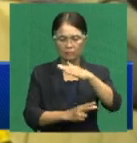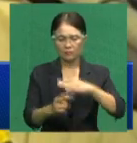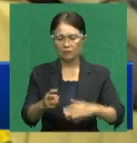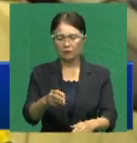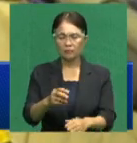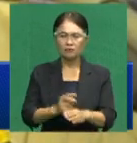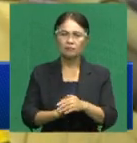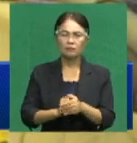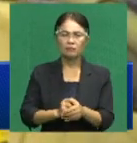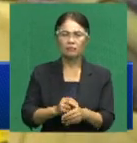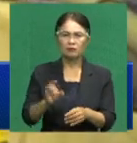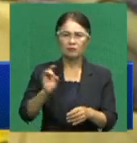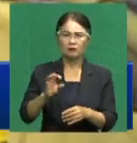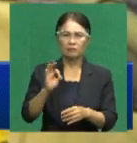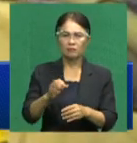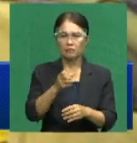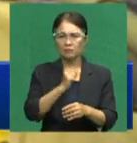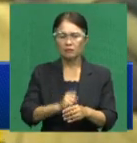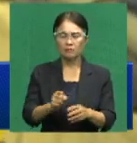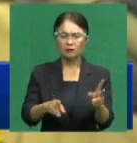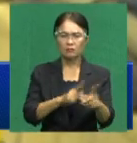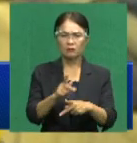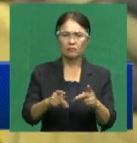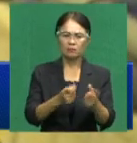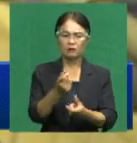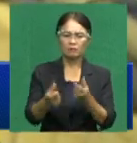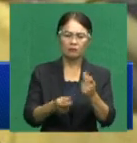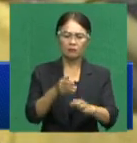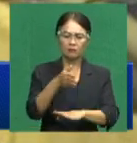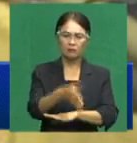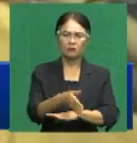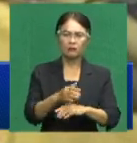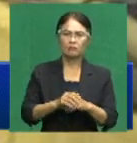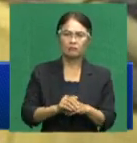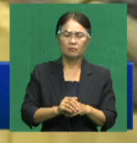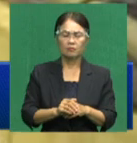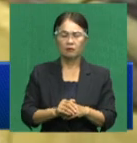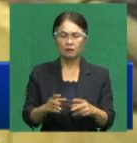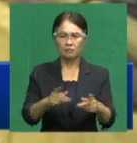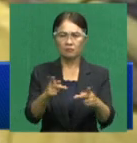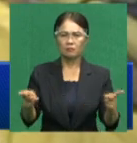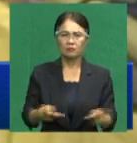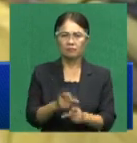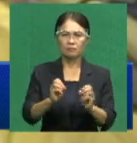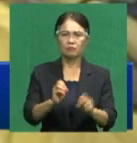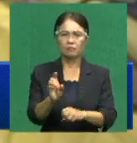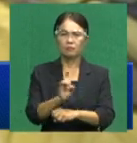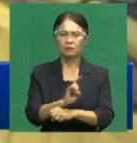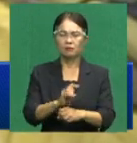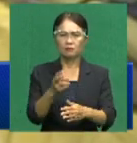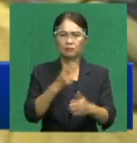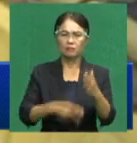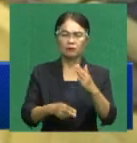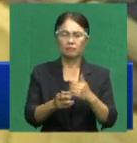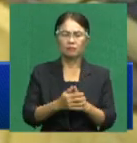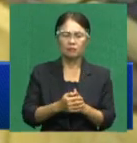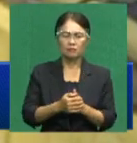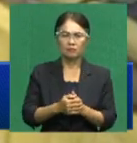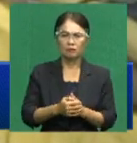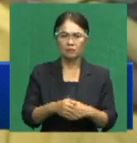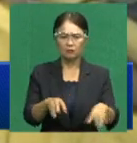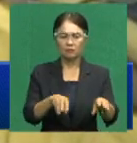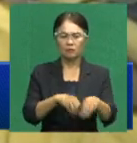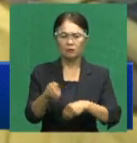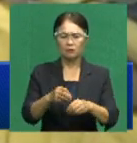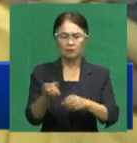ងចាស់តែម្ដងអញ្ចឹងហើយបានជាប្រជាពលរដ្ឋមួយចំនួនដែលធ្វើដំណើរកាត់នៅទីតាំងនេះអ្នកខ្លះគឺគាត់មិនមានធុរៈអីទេគាត់ចង់ធ្វើដំណើរមកកាន់ផ្សារច្បារអំ